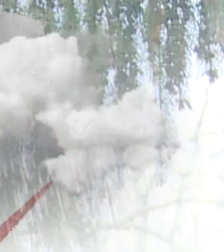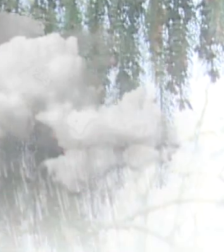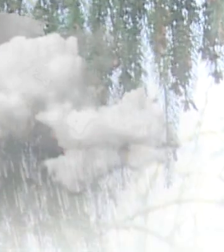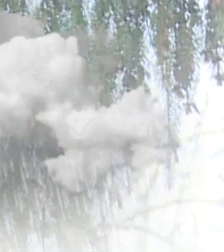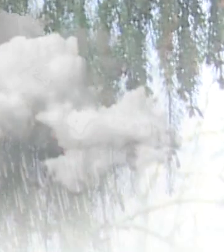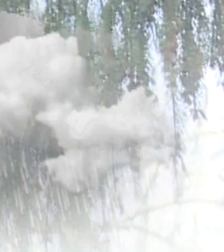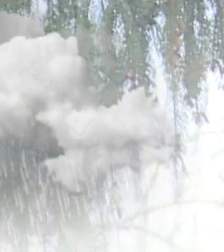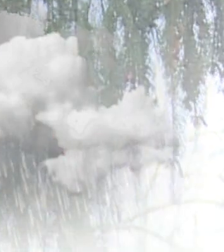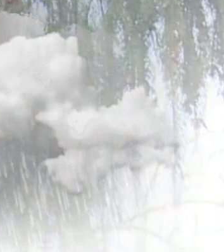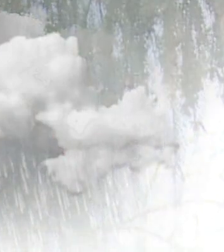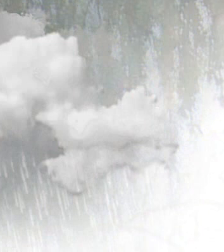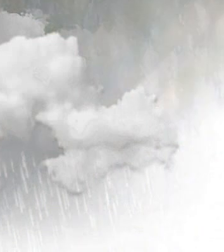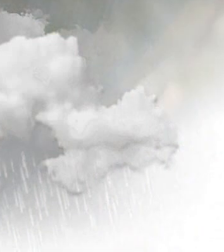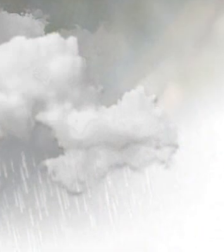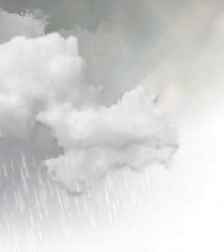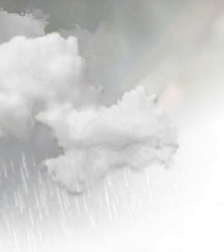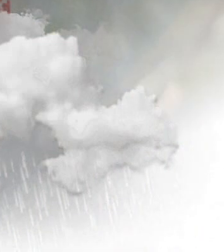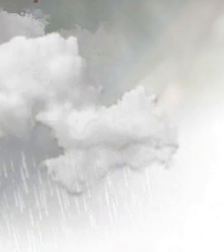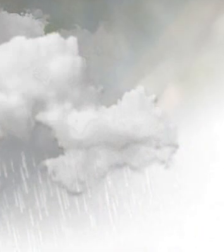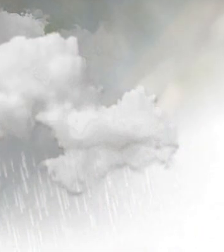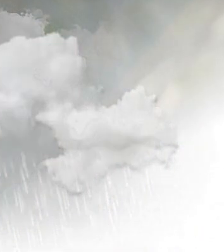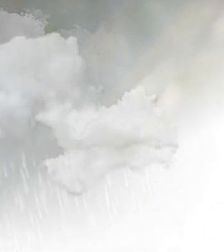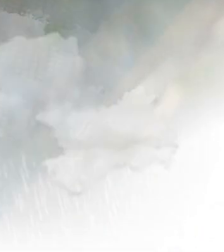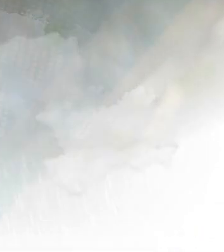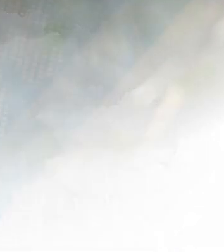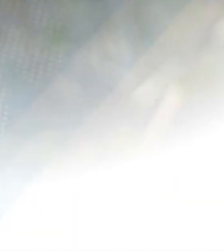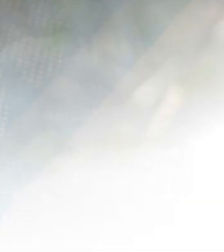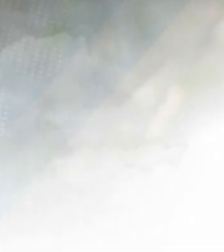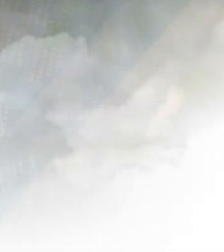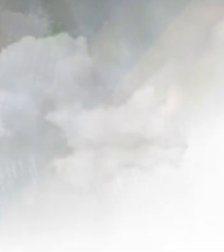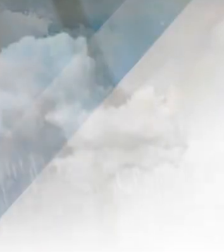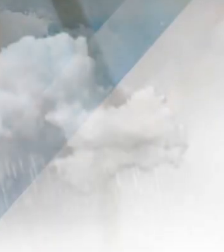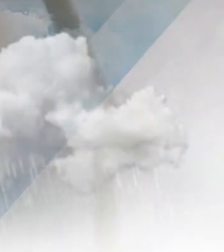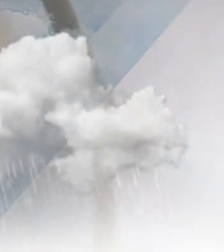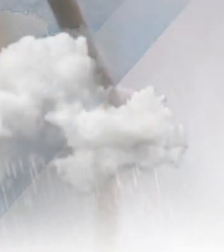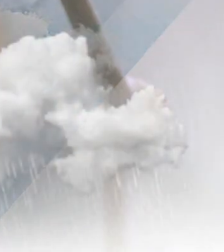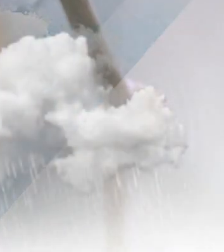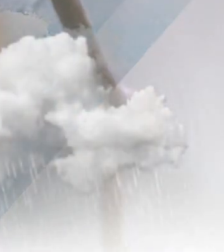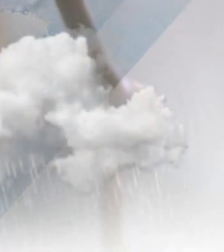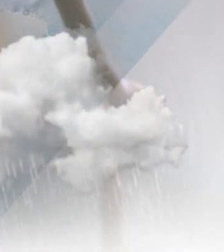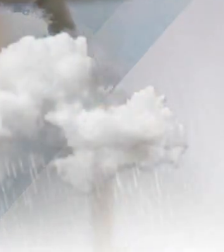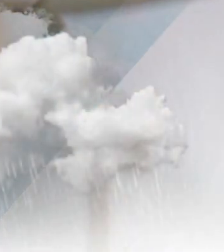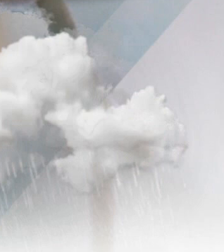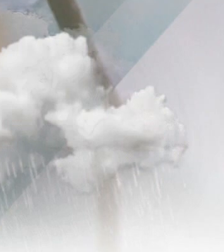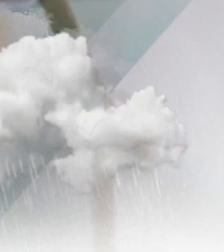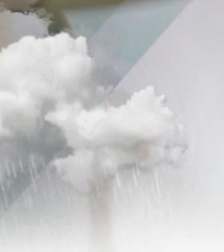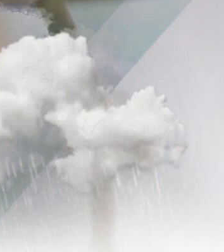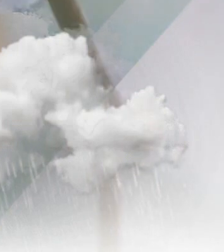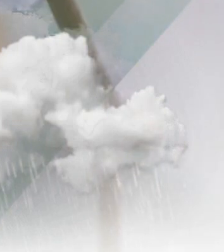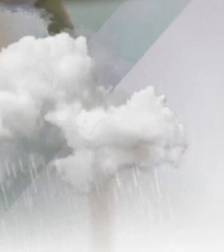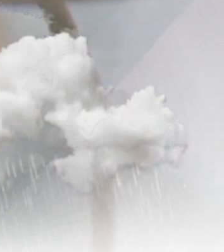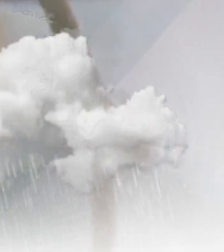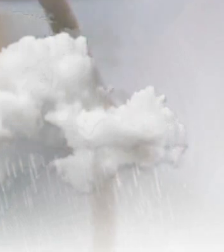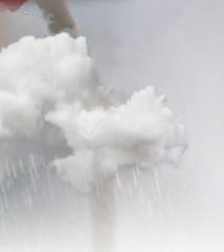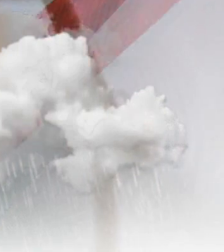Вецер паўднёва-заходні 3-7 метраў за секунду. У Зельве сіноптыкі абяцаюць каля